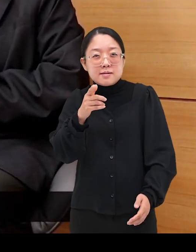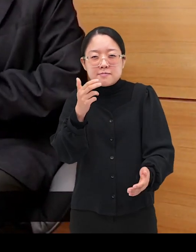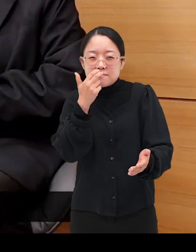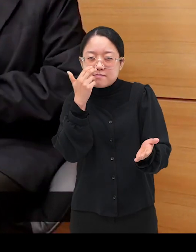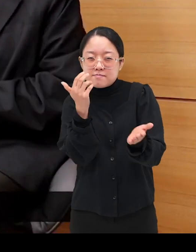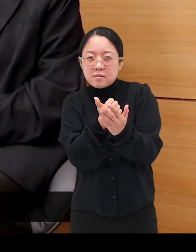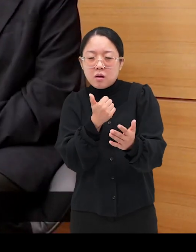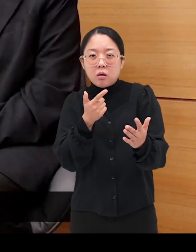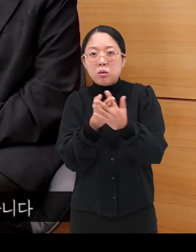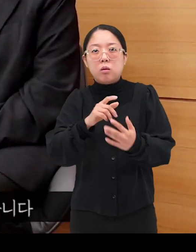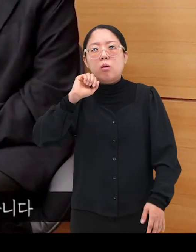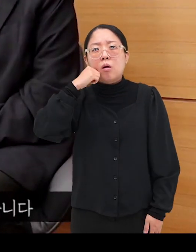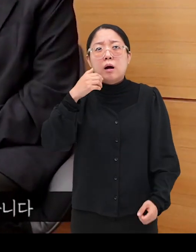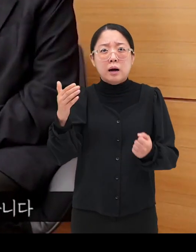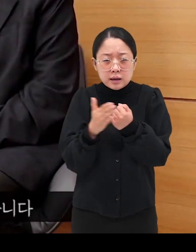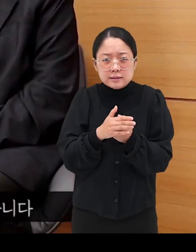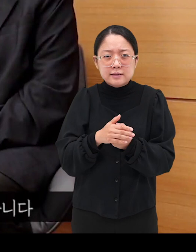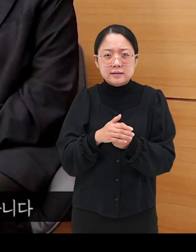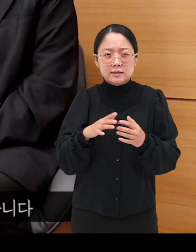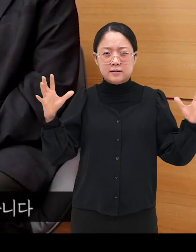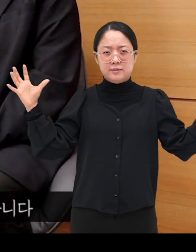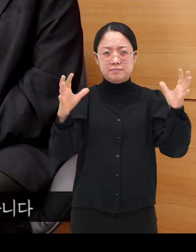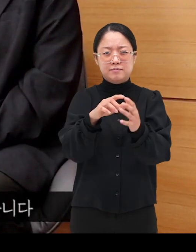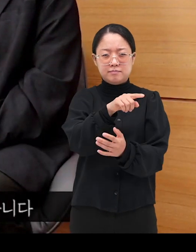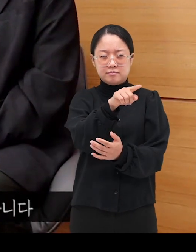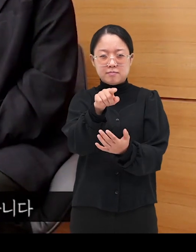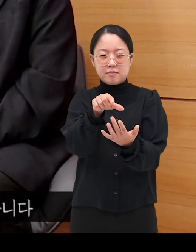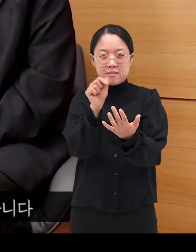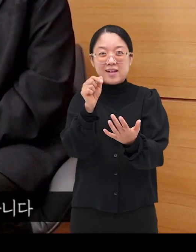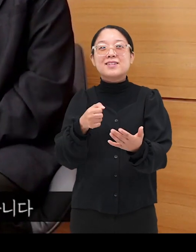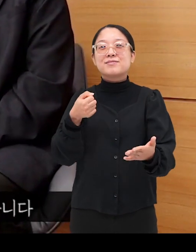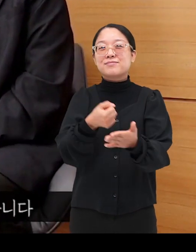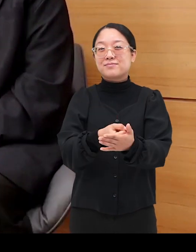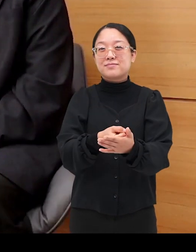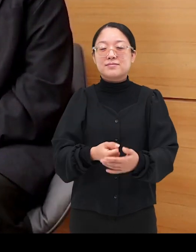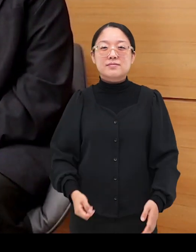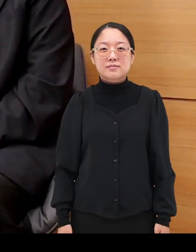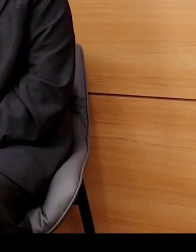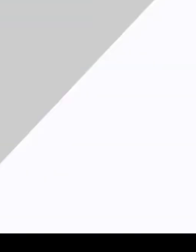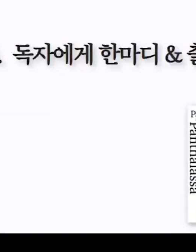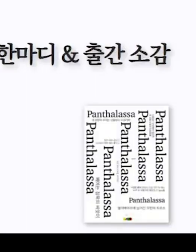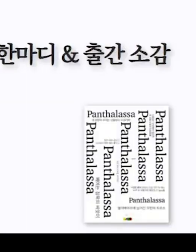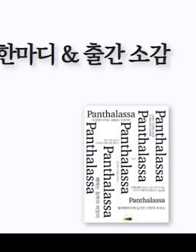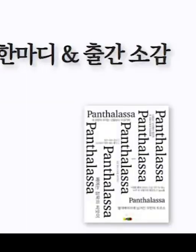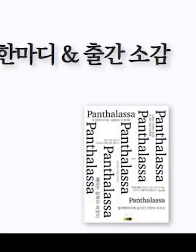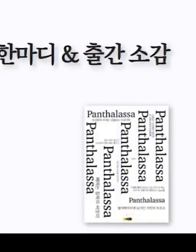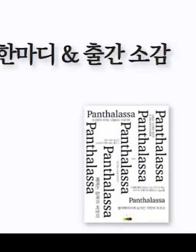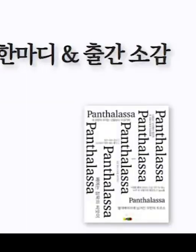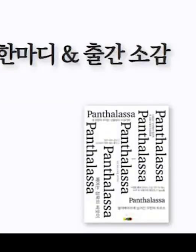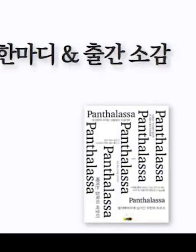종잡을 수 없어요. 저는 그런 곳에서 이제 글쓰기 주제를 얻습니다.